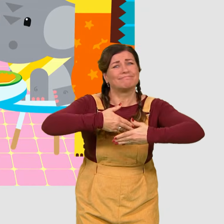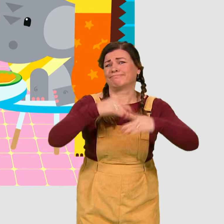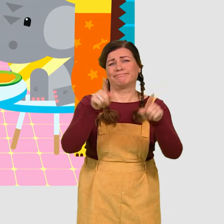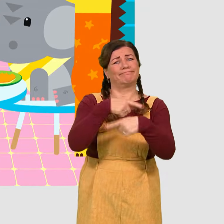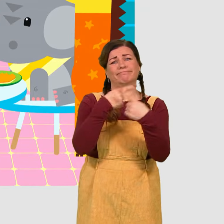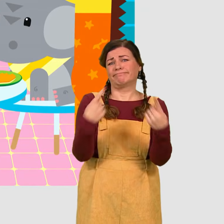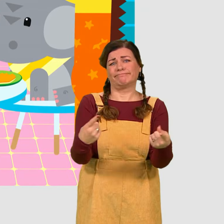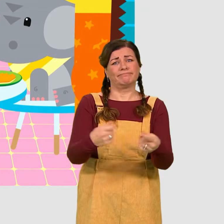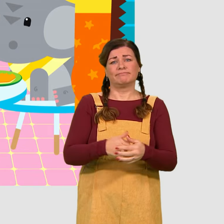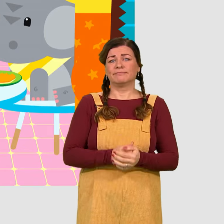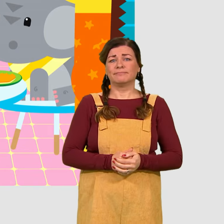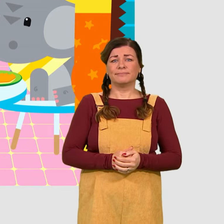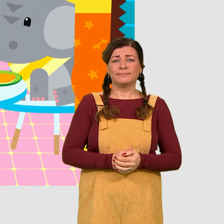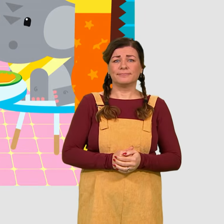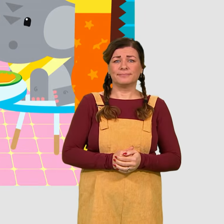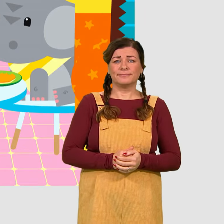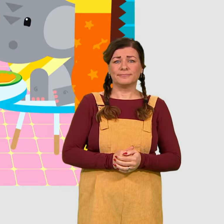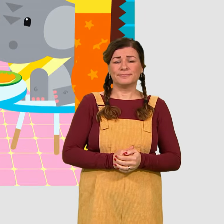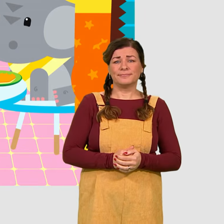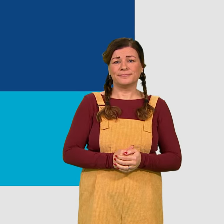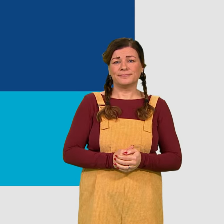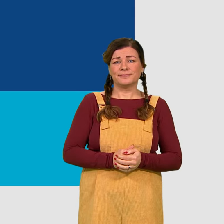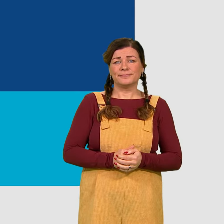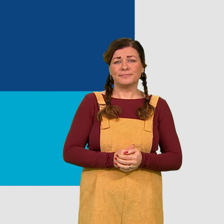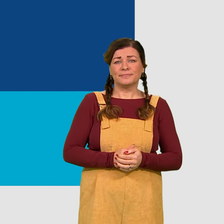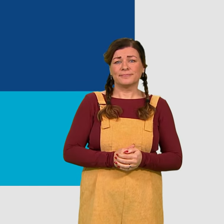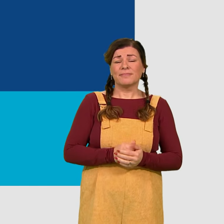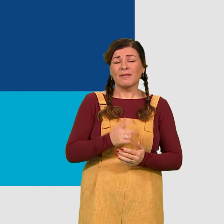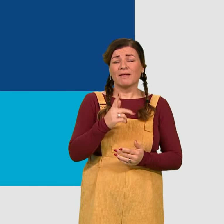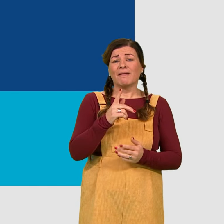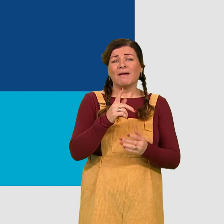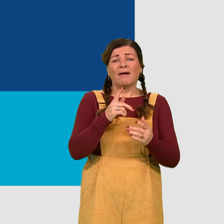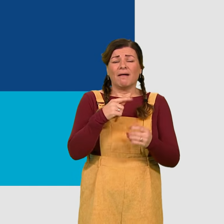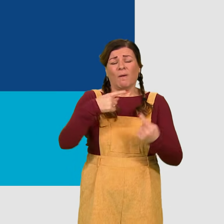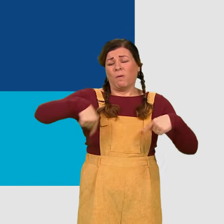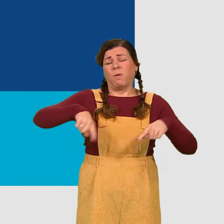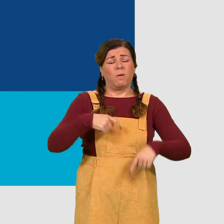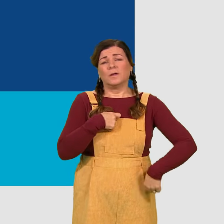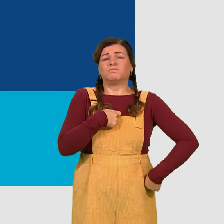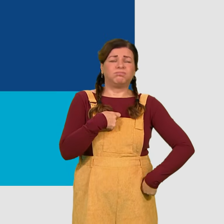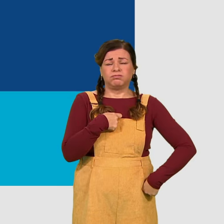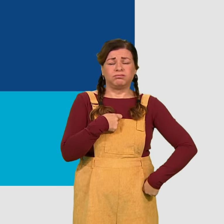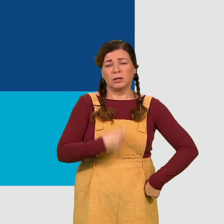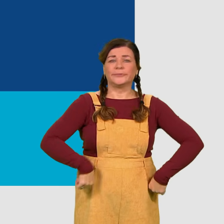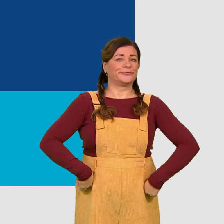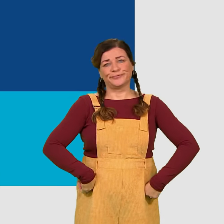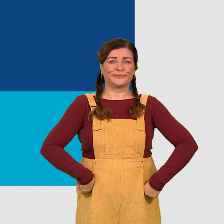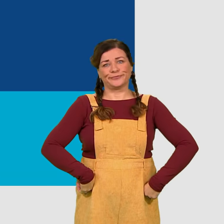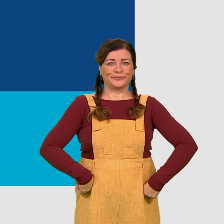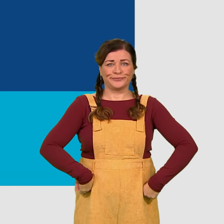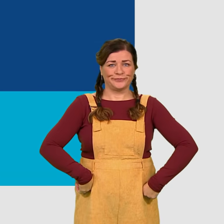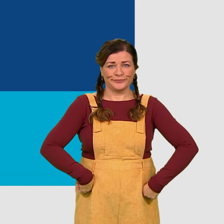dros nos, meddai Plwmp. Ar ôl twtio ac ysgwyd pennau yn